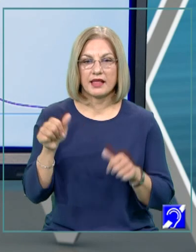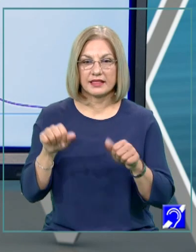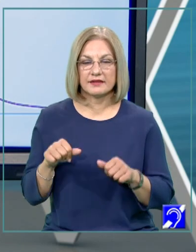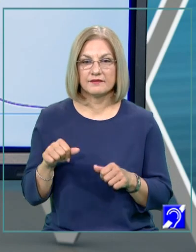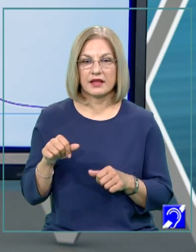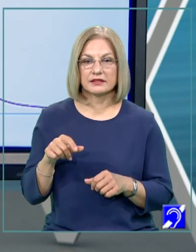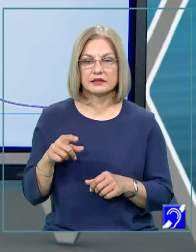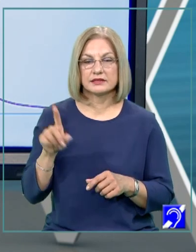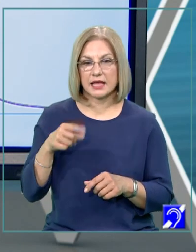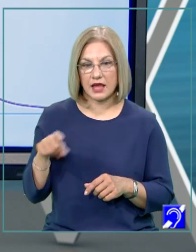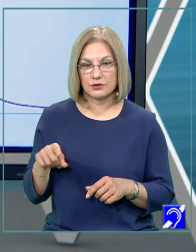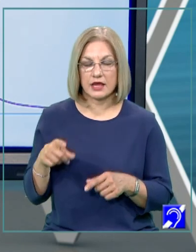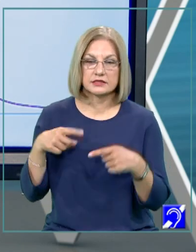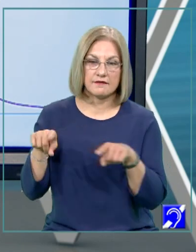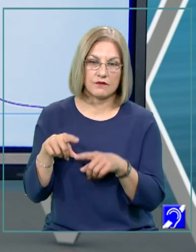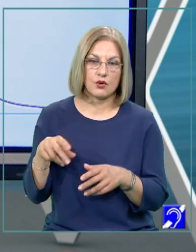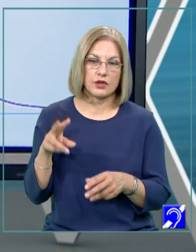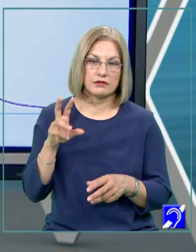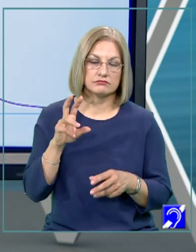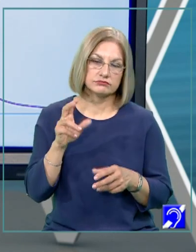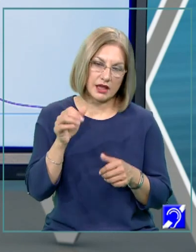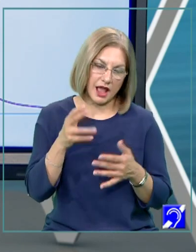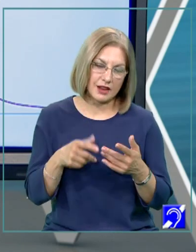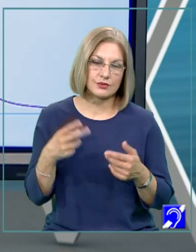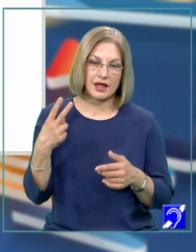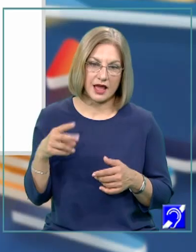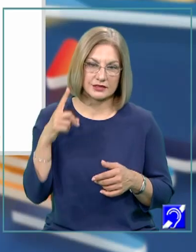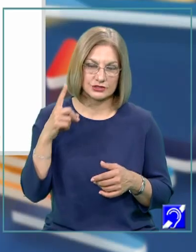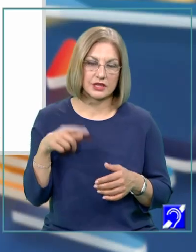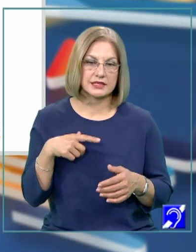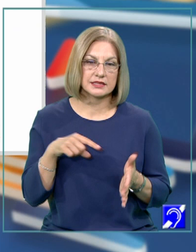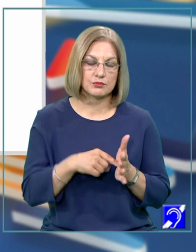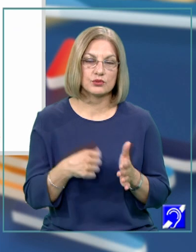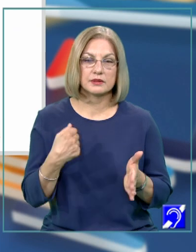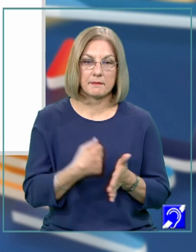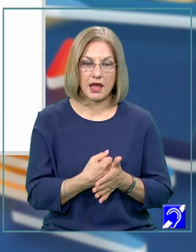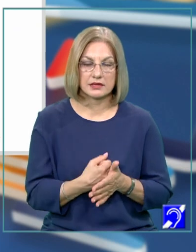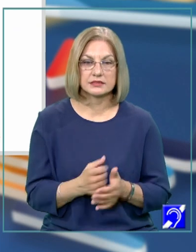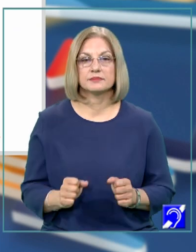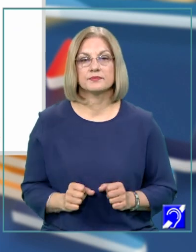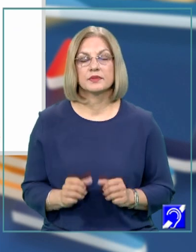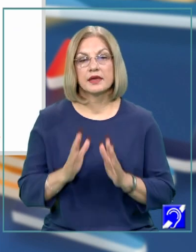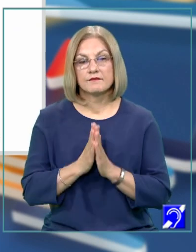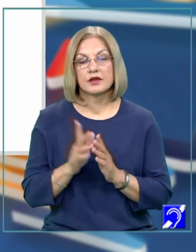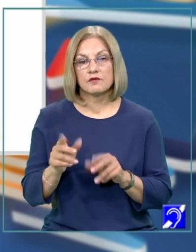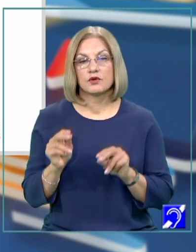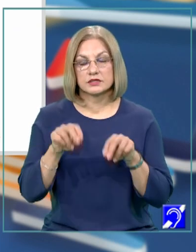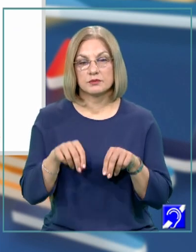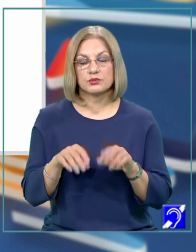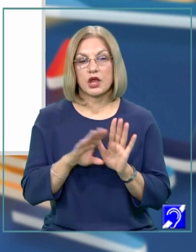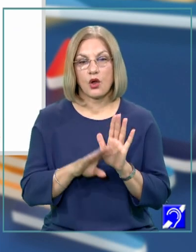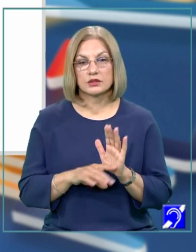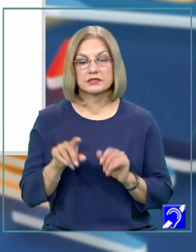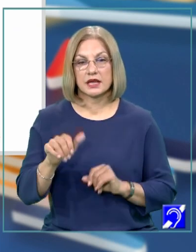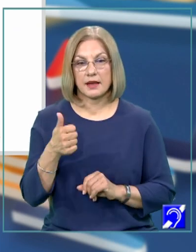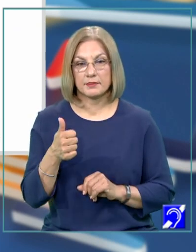vă las pe voi să Calculați ca acest punct de extrem este un punct de maxim vă rog Deci să puneți condiția ca